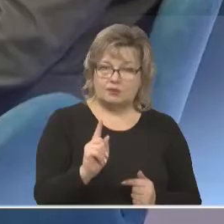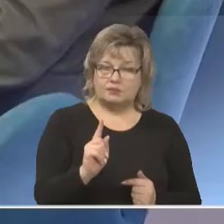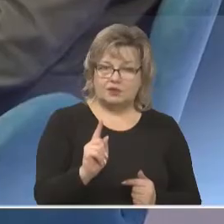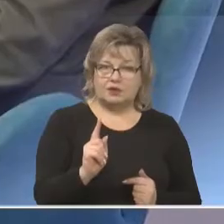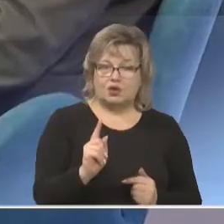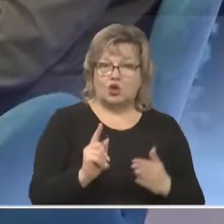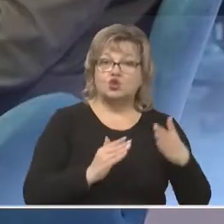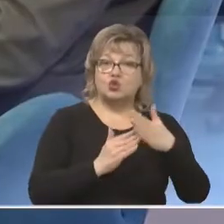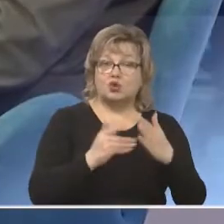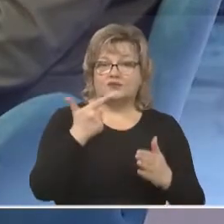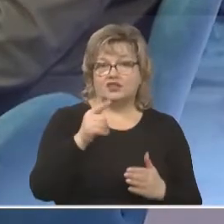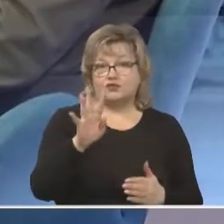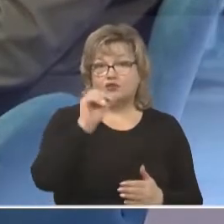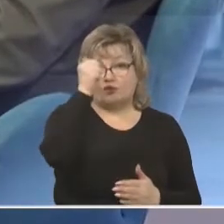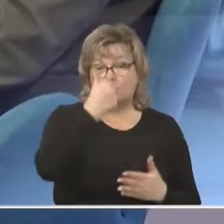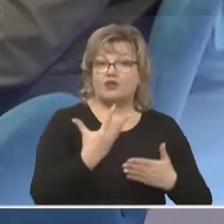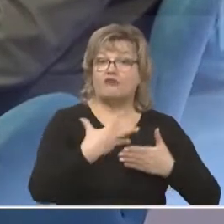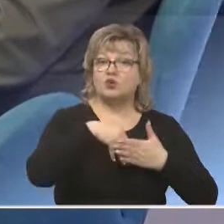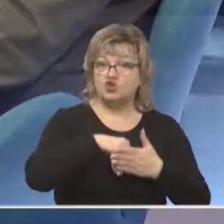до 2024 года включительно